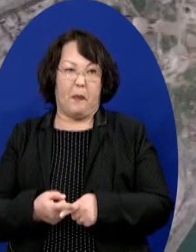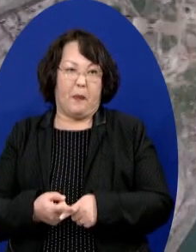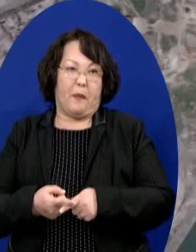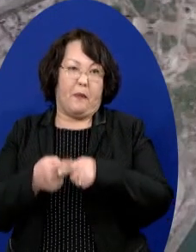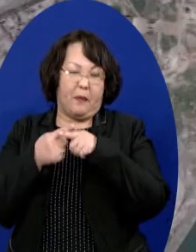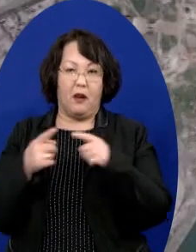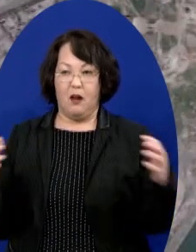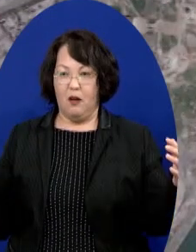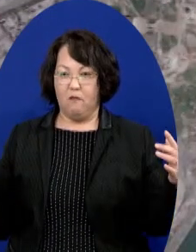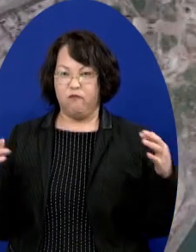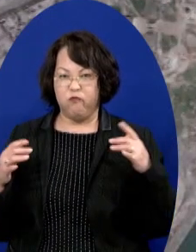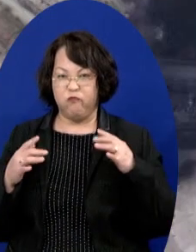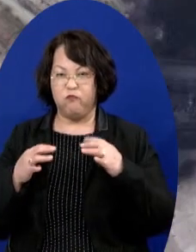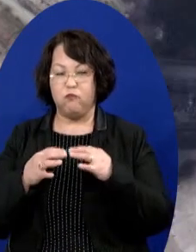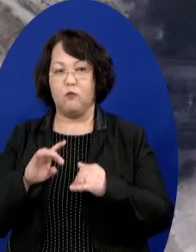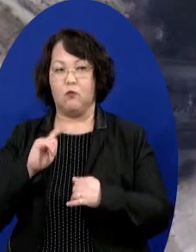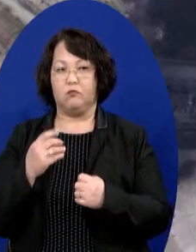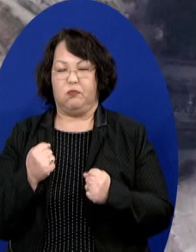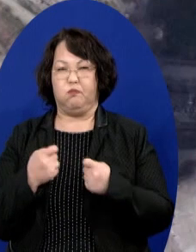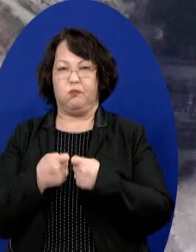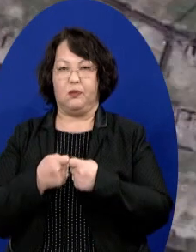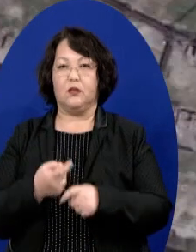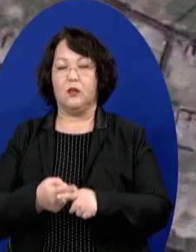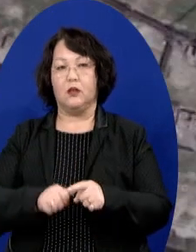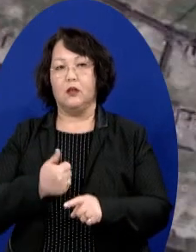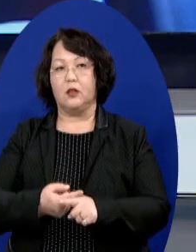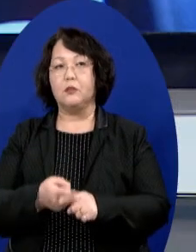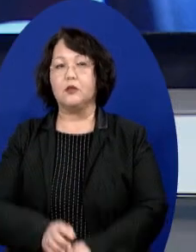бүх фронтоор давшилтаа эрчимжүүлсэн тухай мэдгдсэн байна.